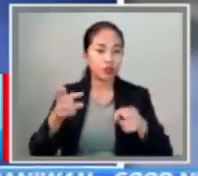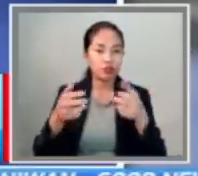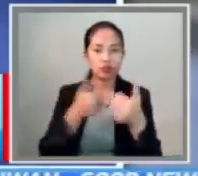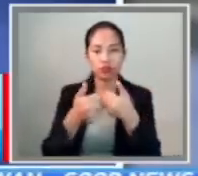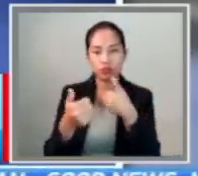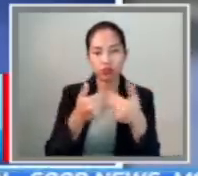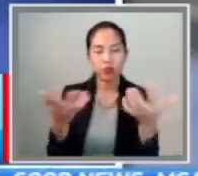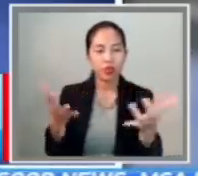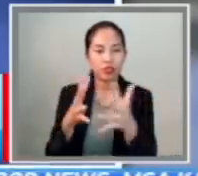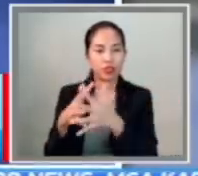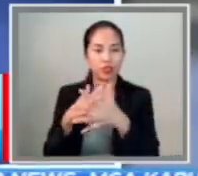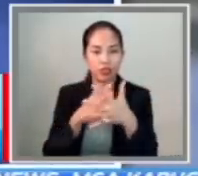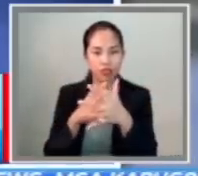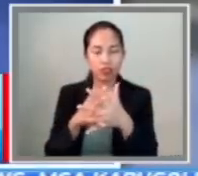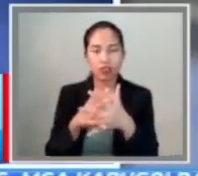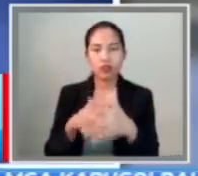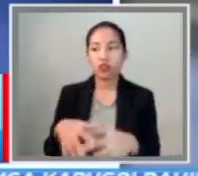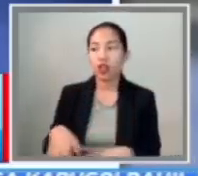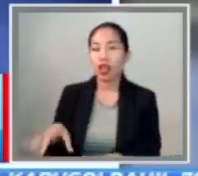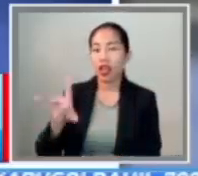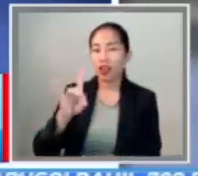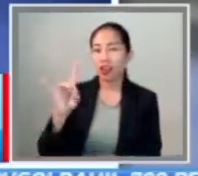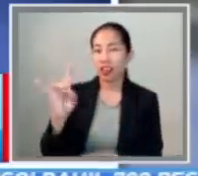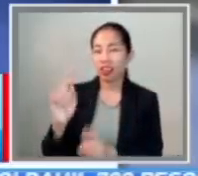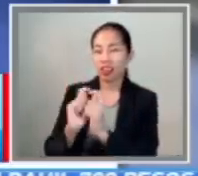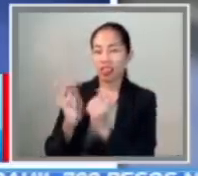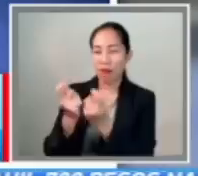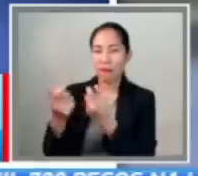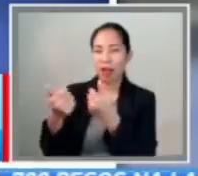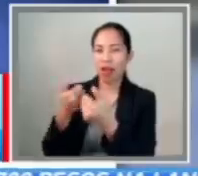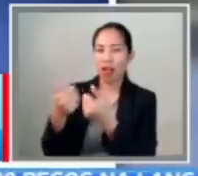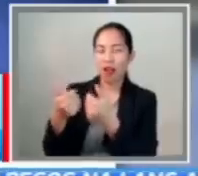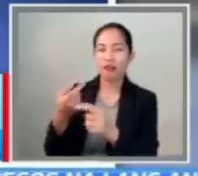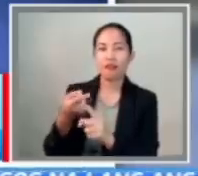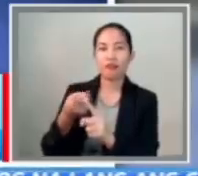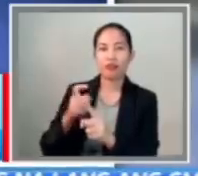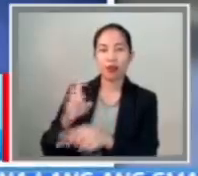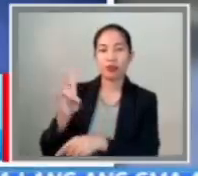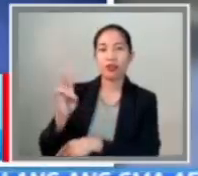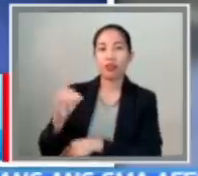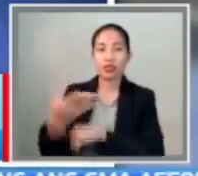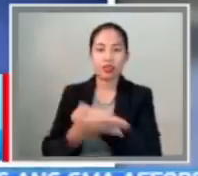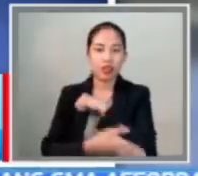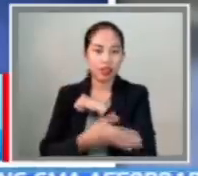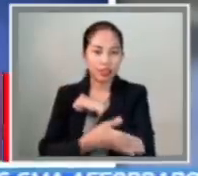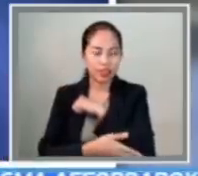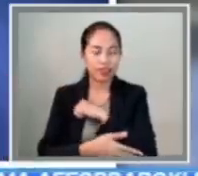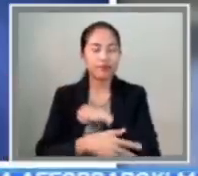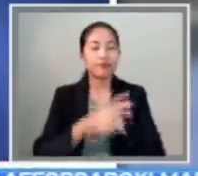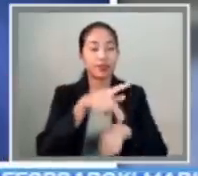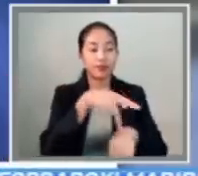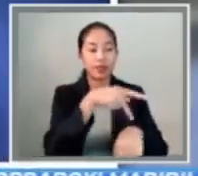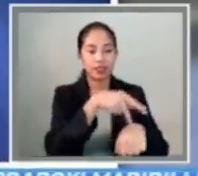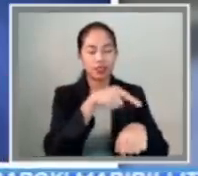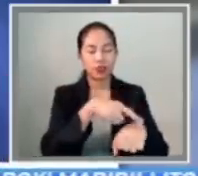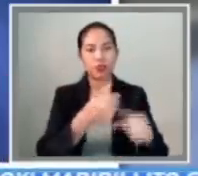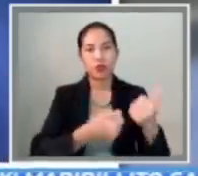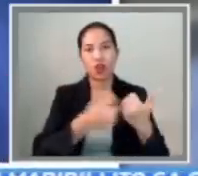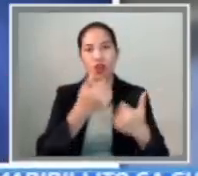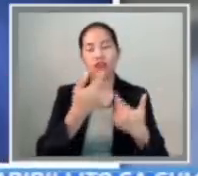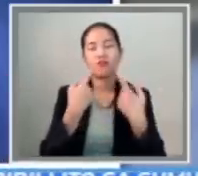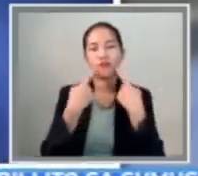ang naglaban-laban mula sa 70 bansa. Ang grupo rin ang nanalo sa research division ng kompetisyon.